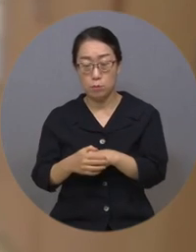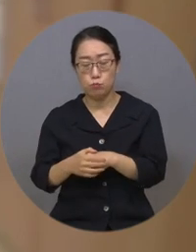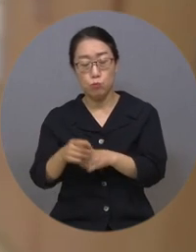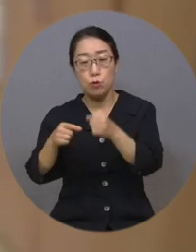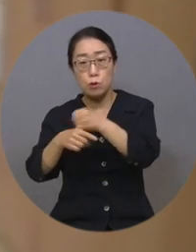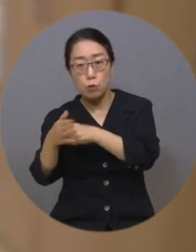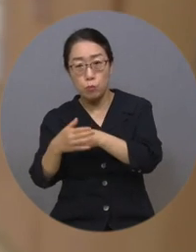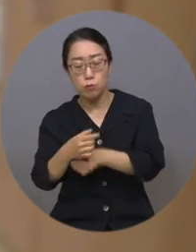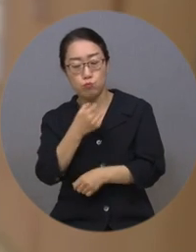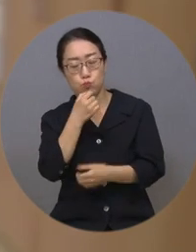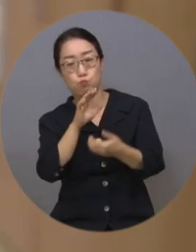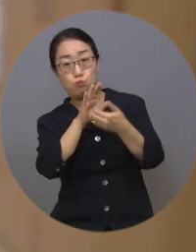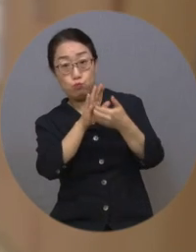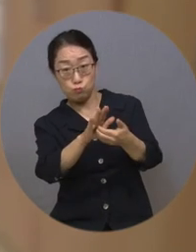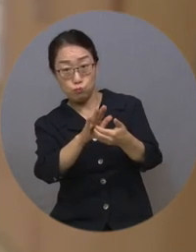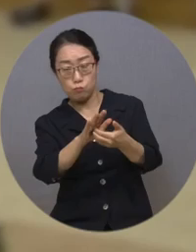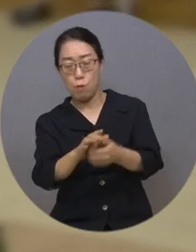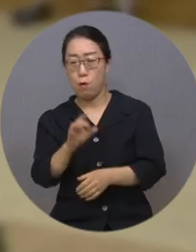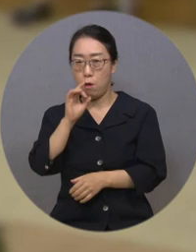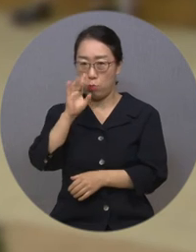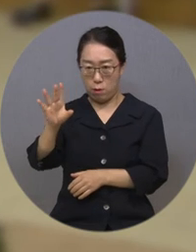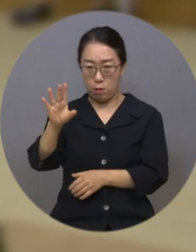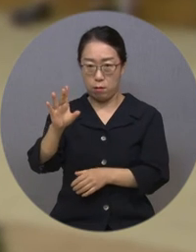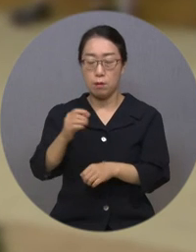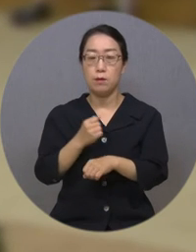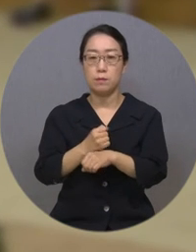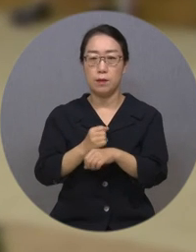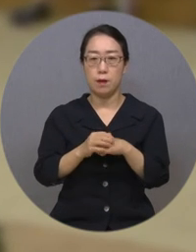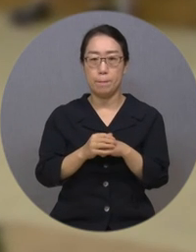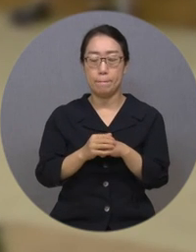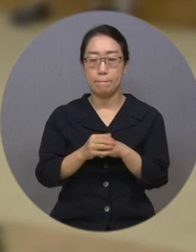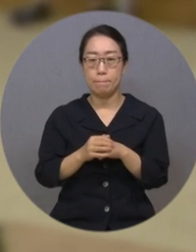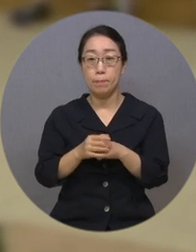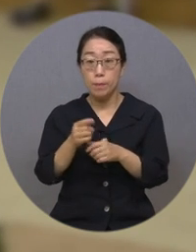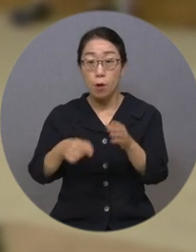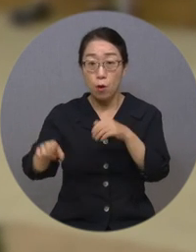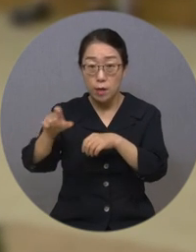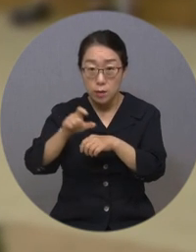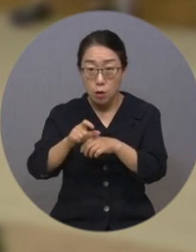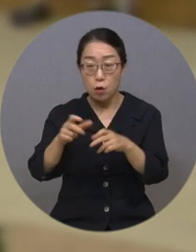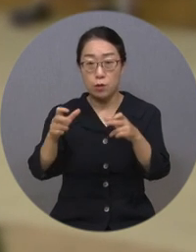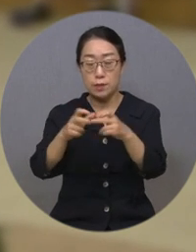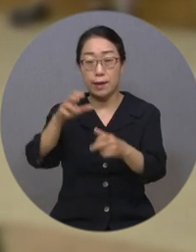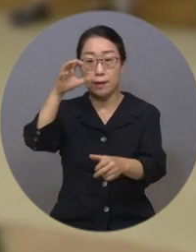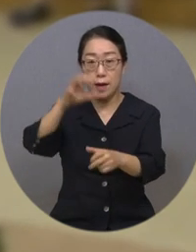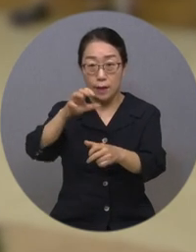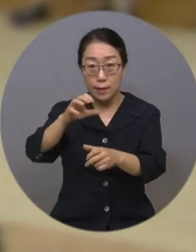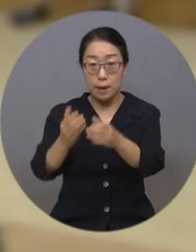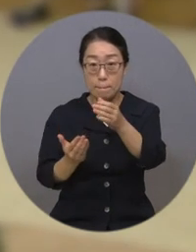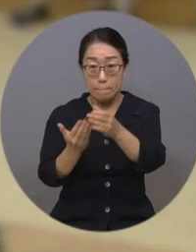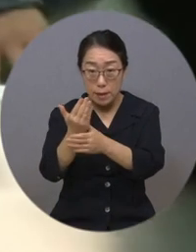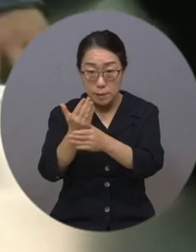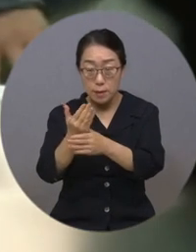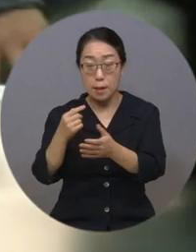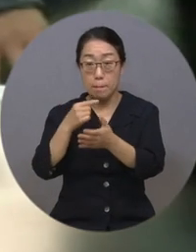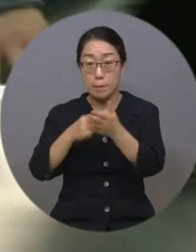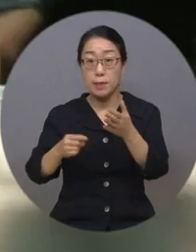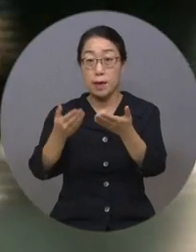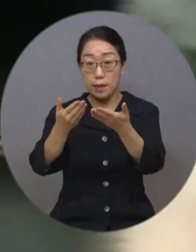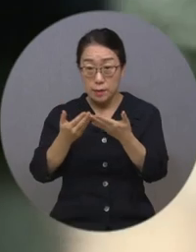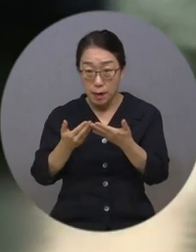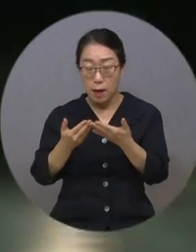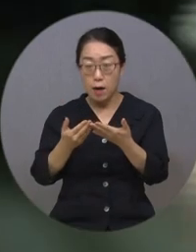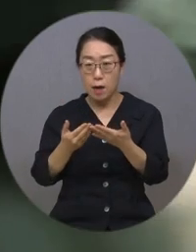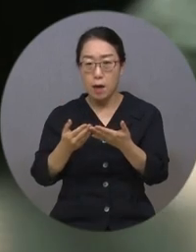인도를 거부할 수 없도록 했습니다 이와 더불어 장애인 학대 사건에 피해 장애 이미 그